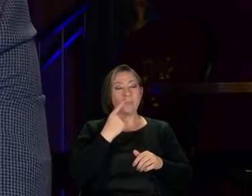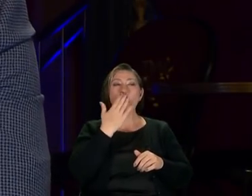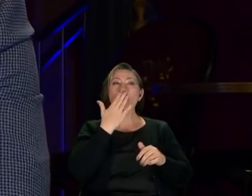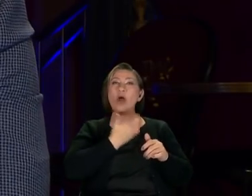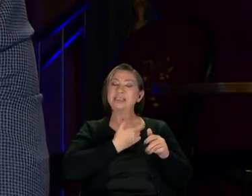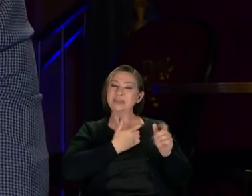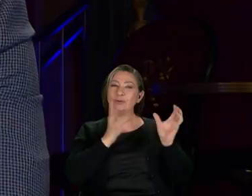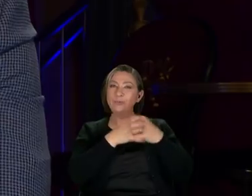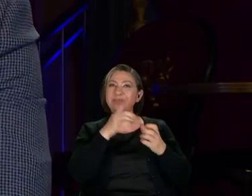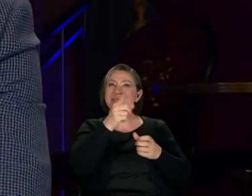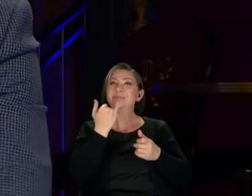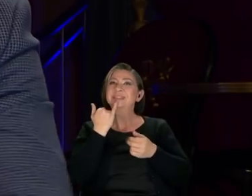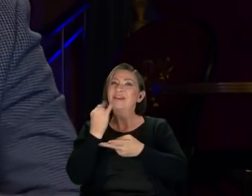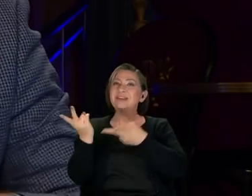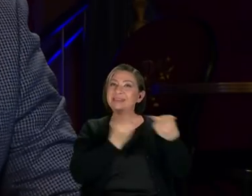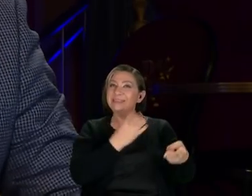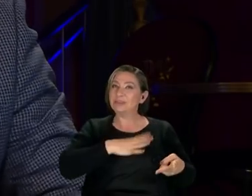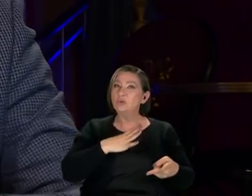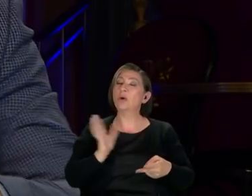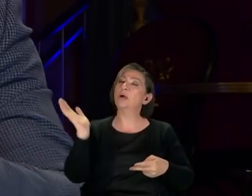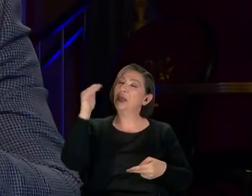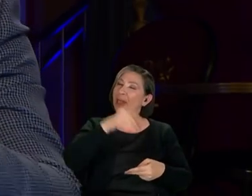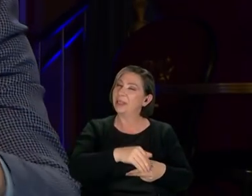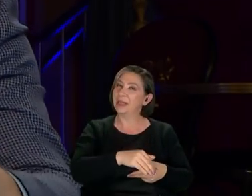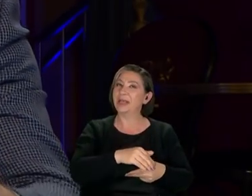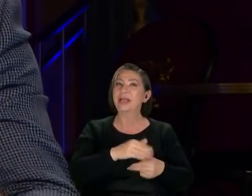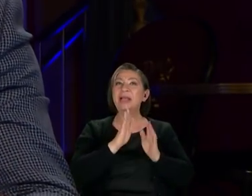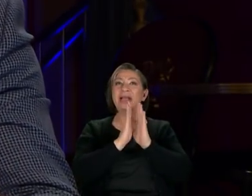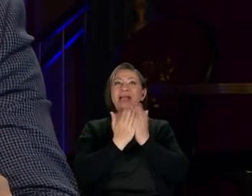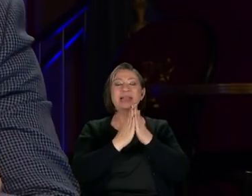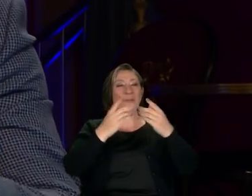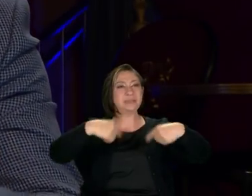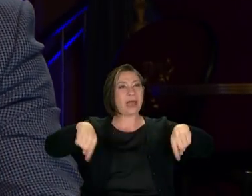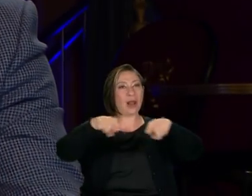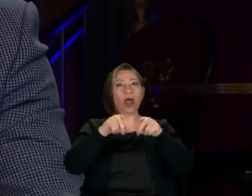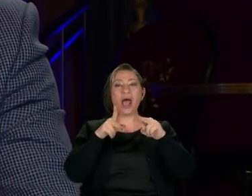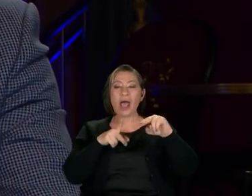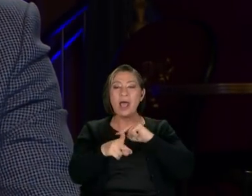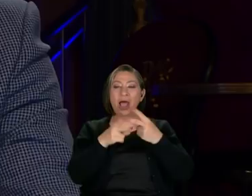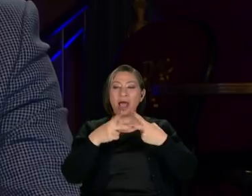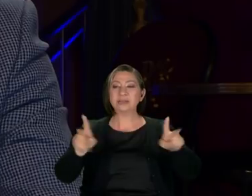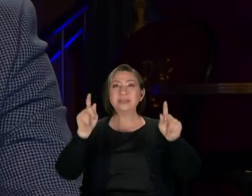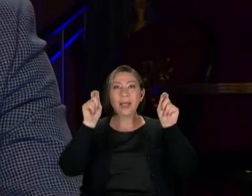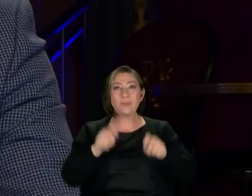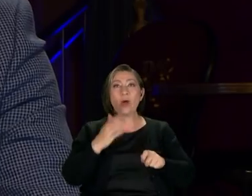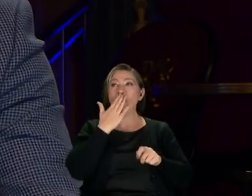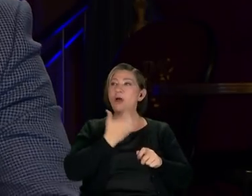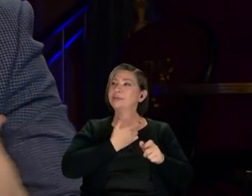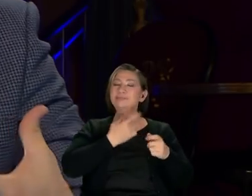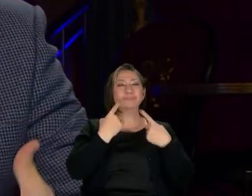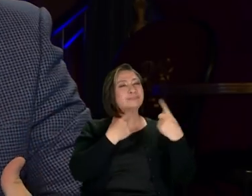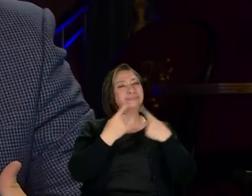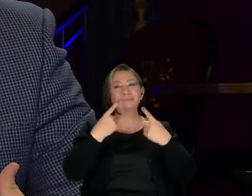Öğrenci kulüplerimiz dedim sizi misafir ediyor. Geldi, kitap salonunu açılışını yaptı. Öğrencilerimizle